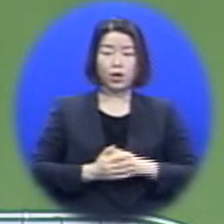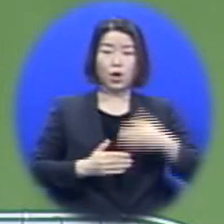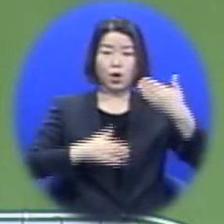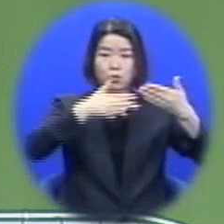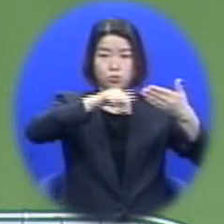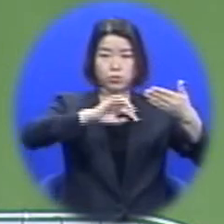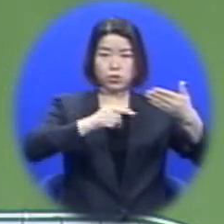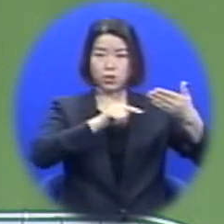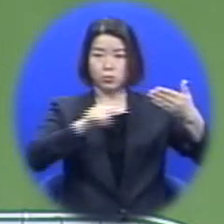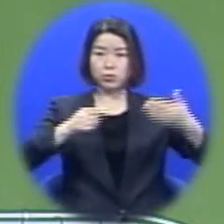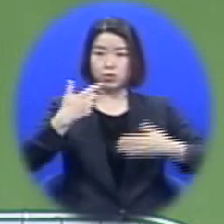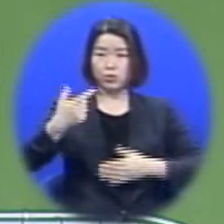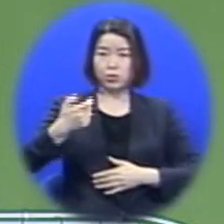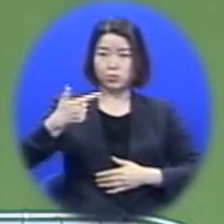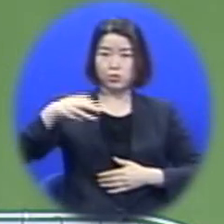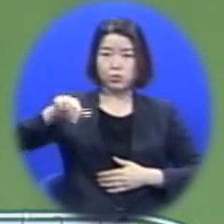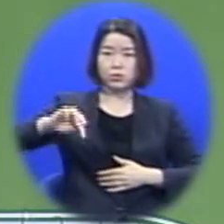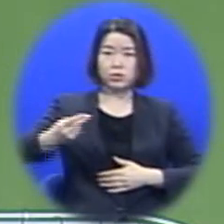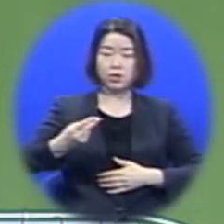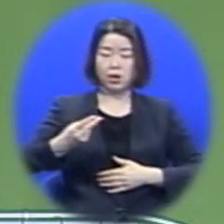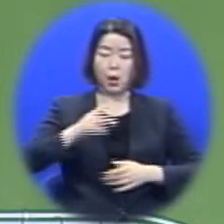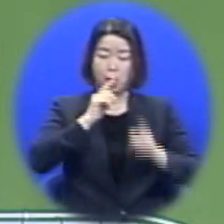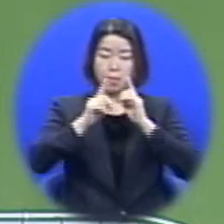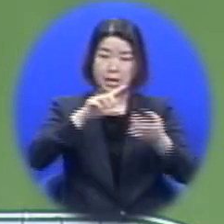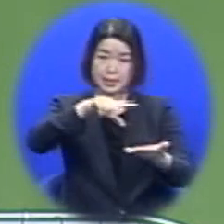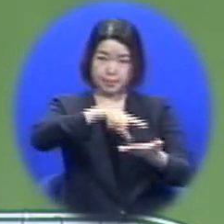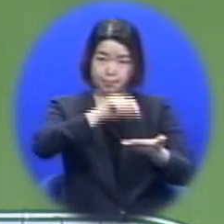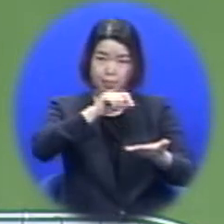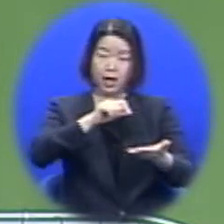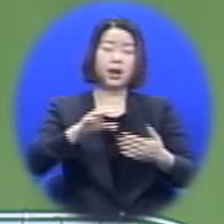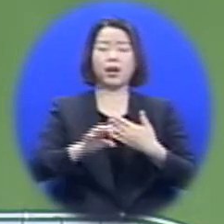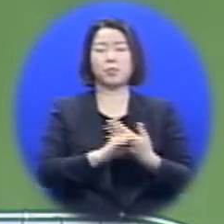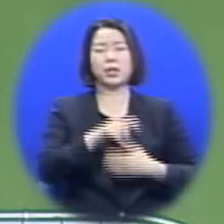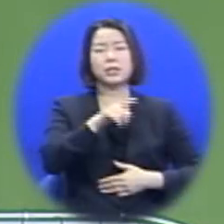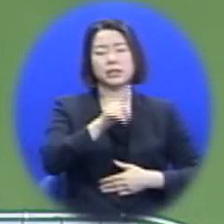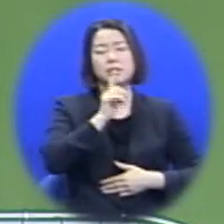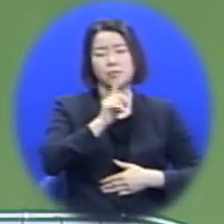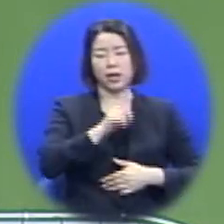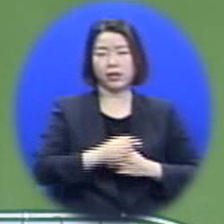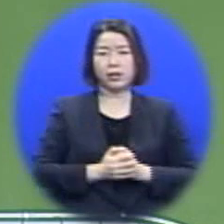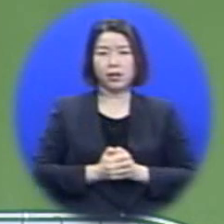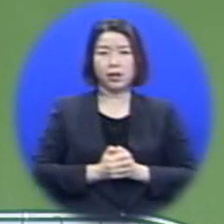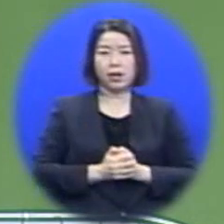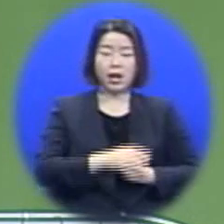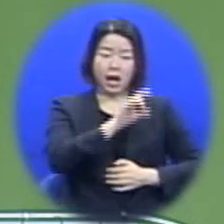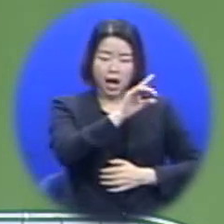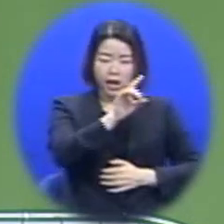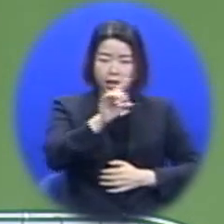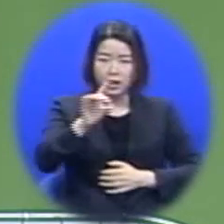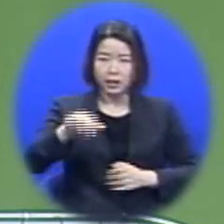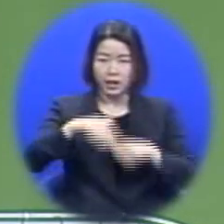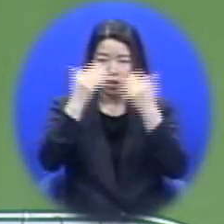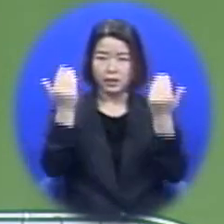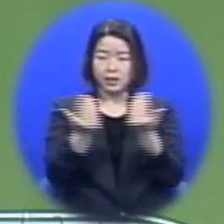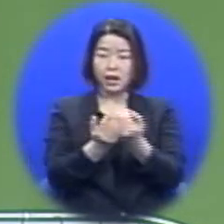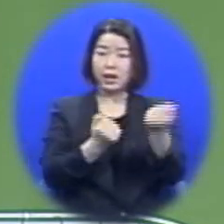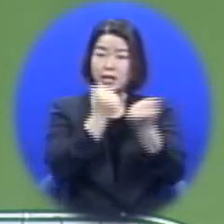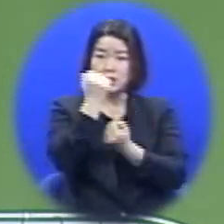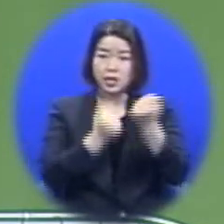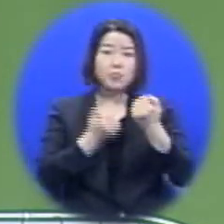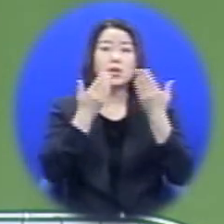9절부터 66절까지 말씀을 요약하면 바로 그 이야기예요. 하나하나 다 설명을